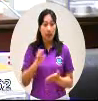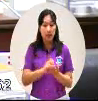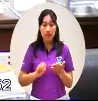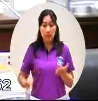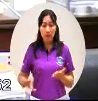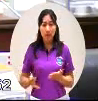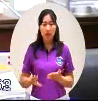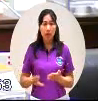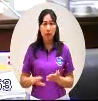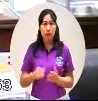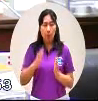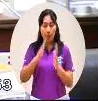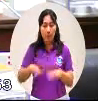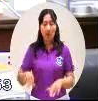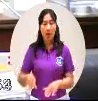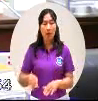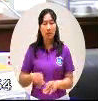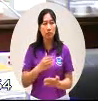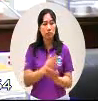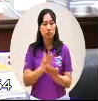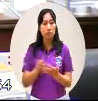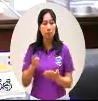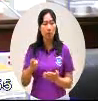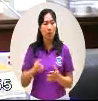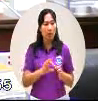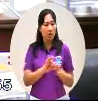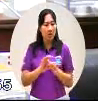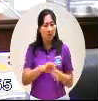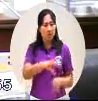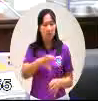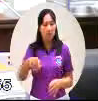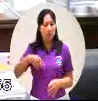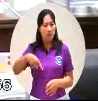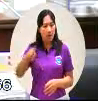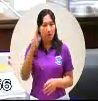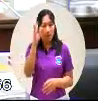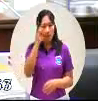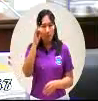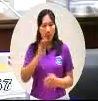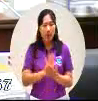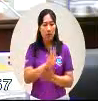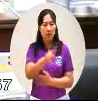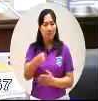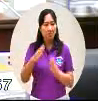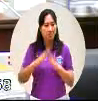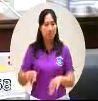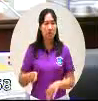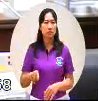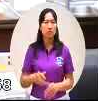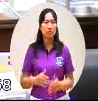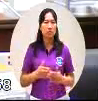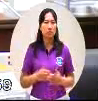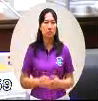了解。 相关的单位哦，我们去勘察之后再撤除一下了。 好， 好，谢谢。